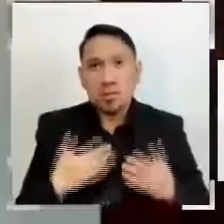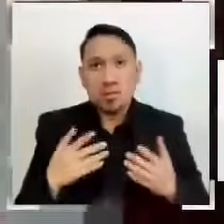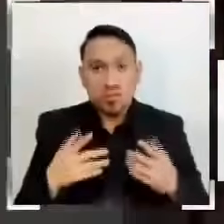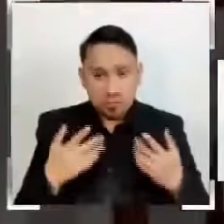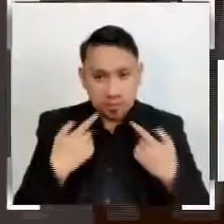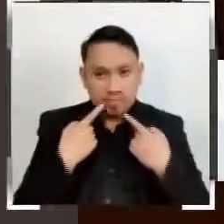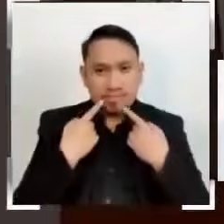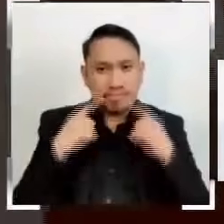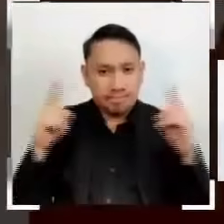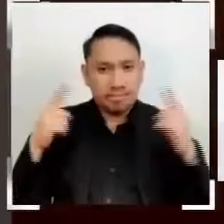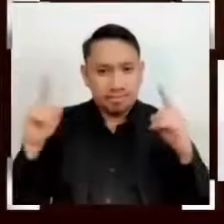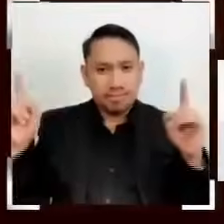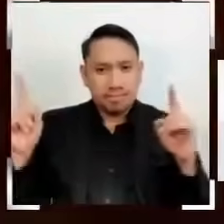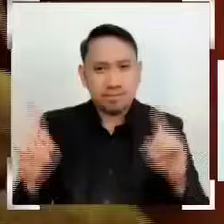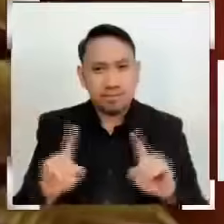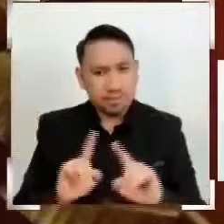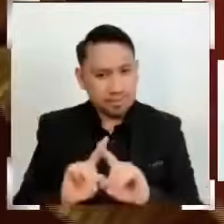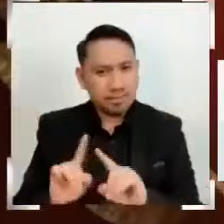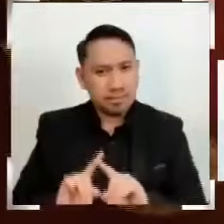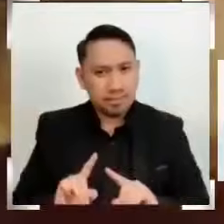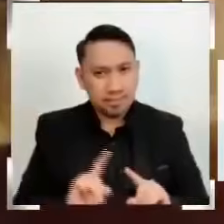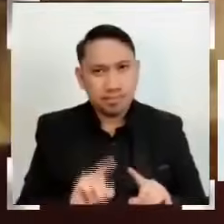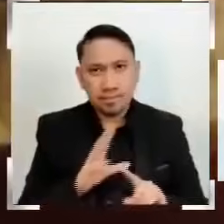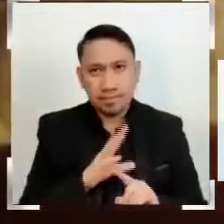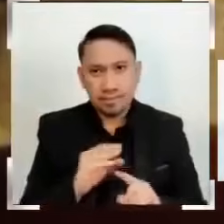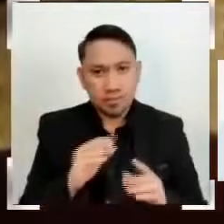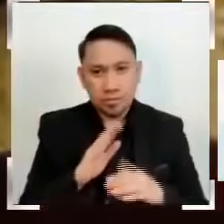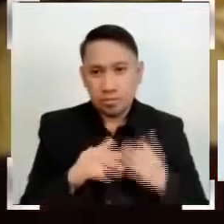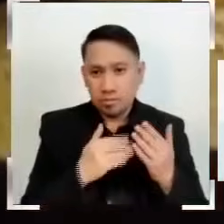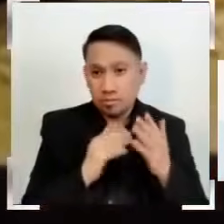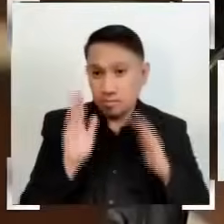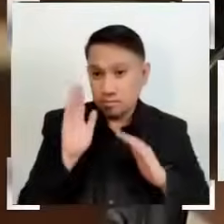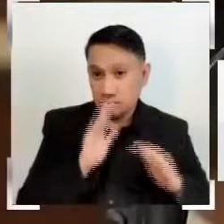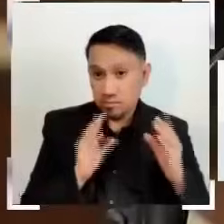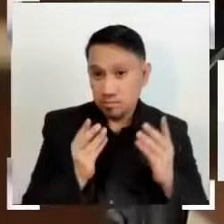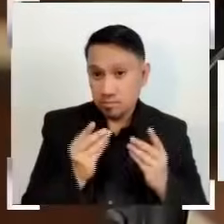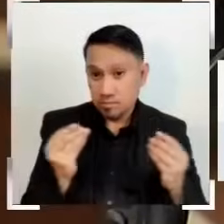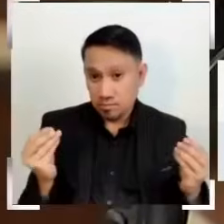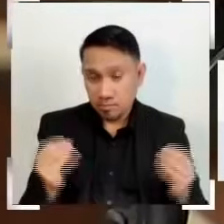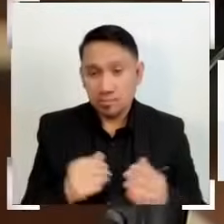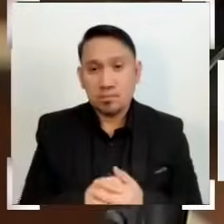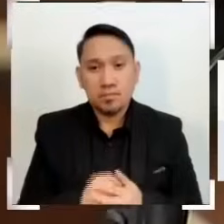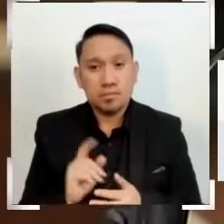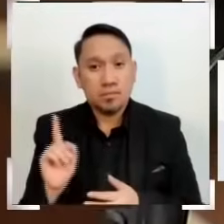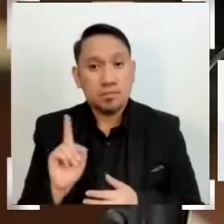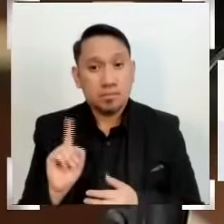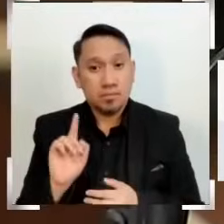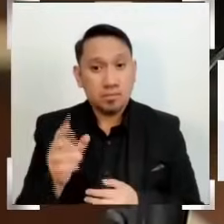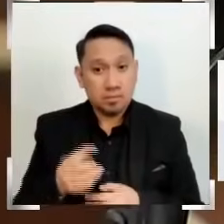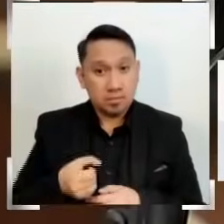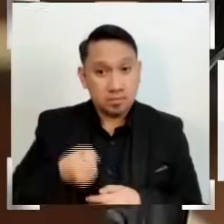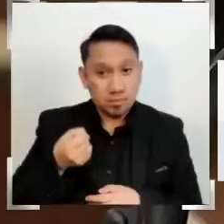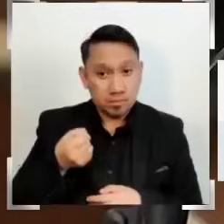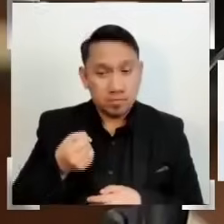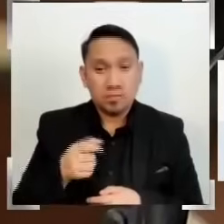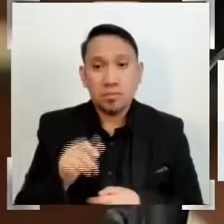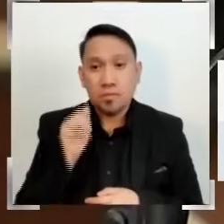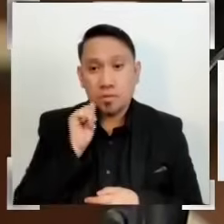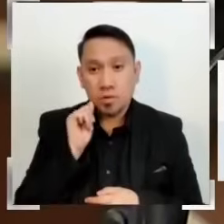at naitawid din sa iba't ibang hamon. At ang kanyang laging sandigan, stand for truth.